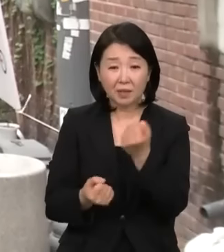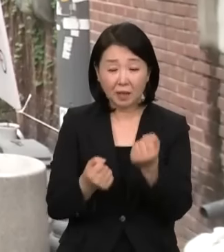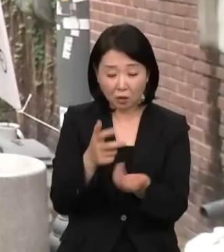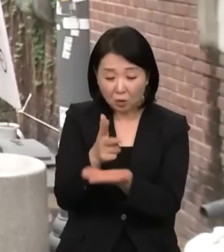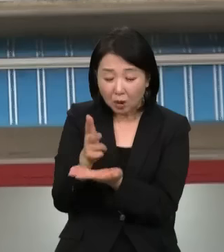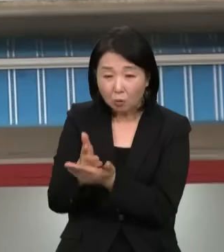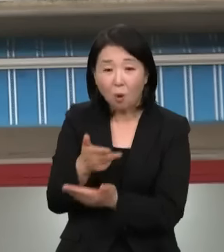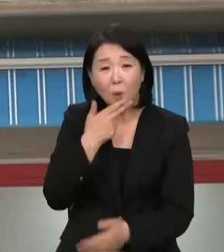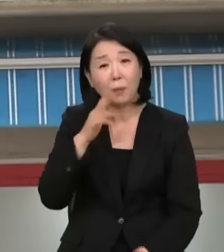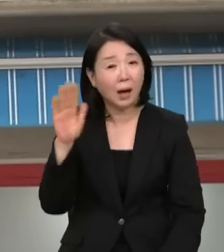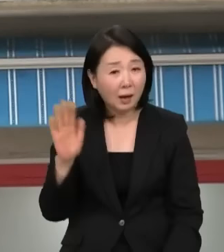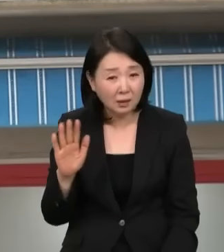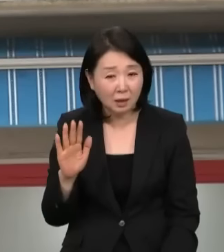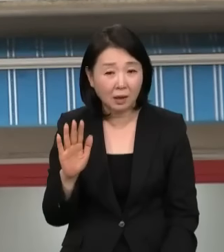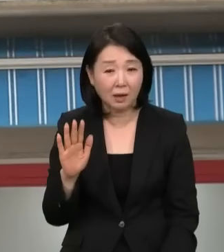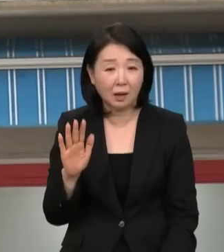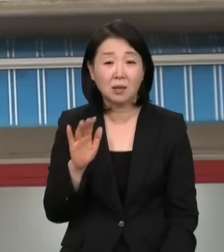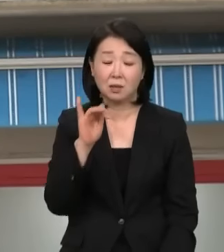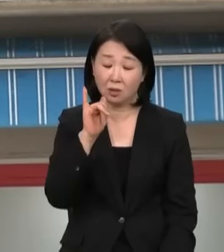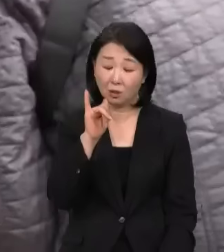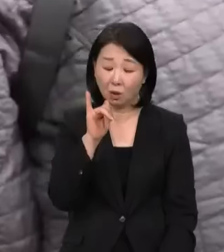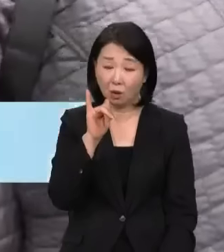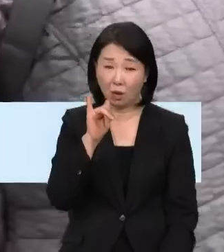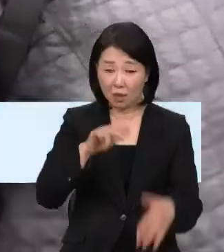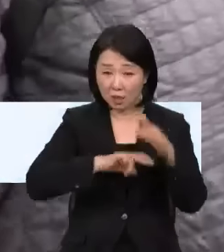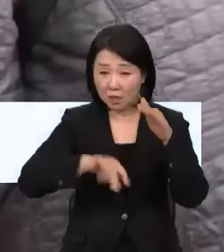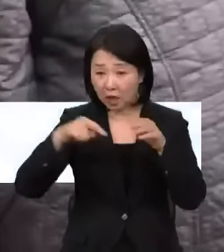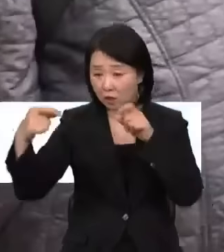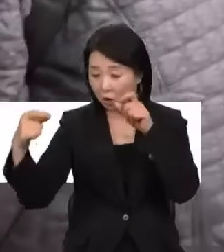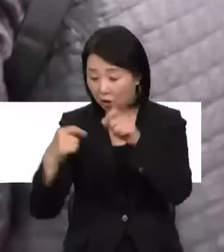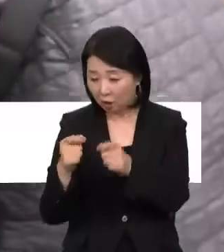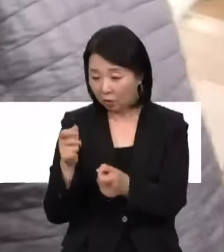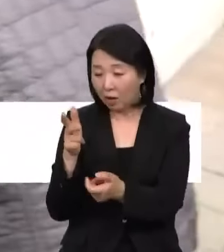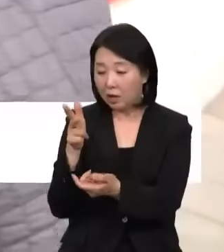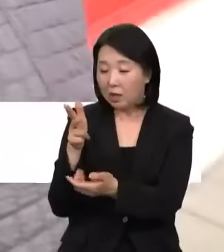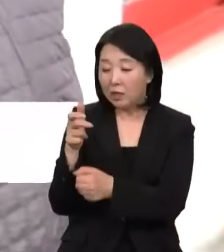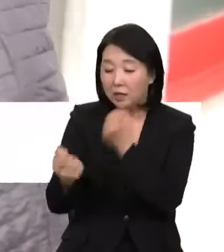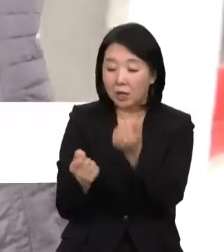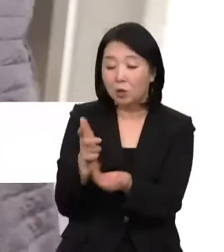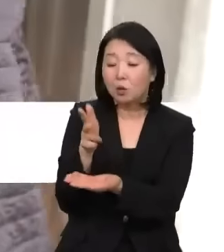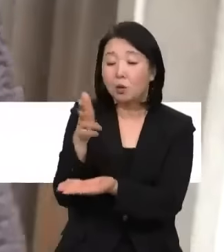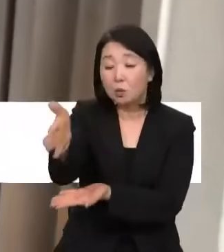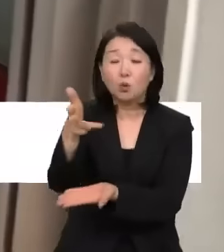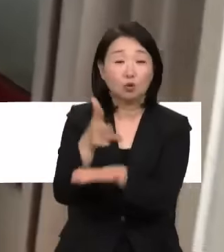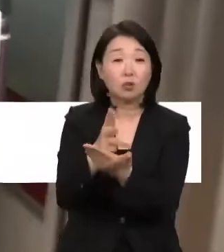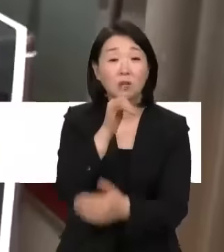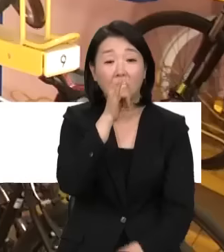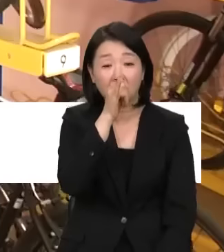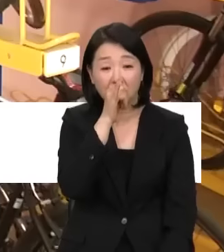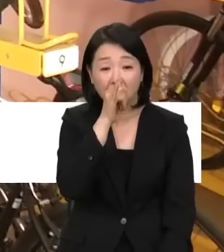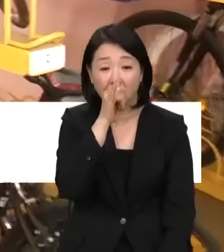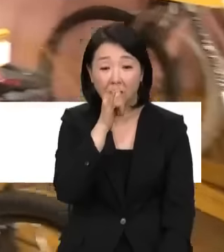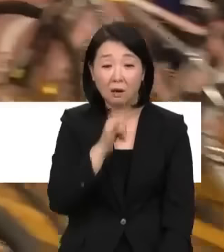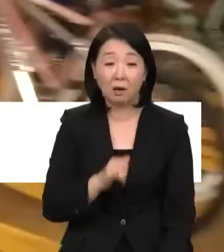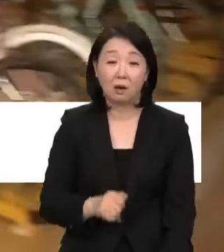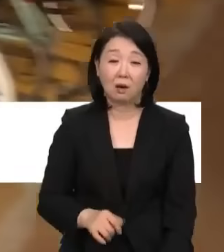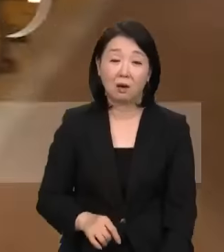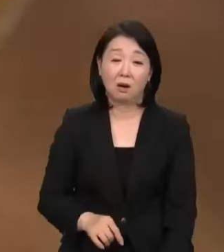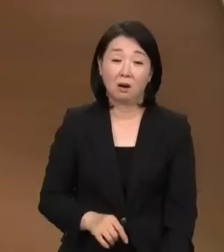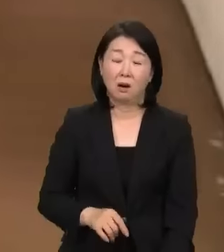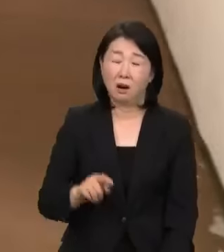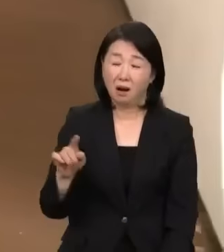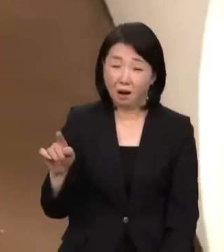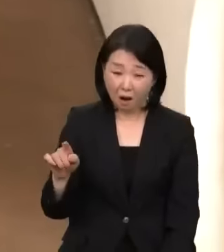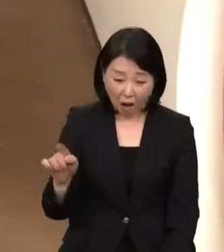곳이 없는 게 아닙니다. 수유역 바로 옆엔 자전거 전용 주차장이 있습니다. 하루 미만이면 세우는데 돈도